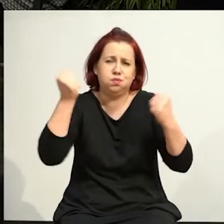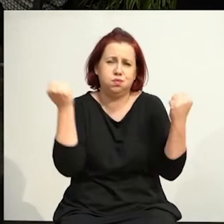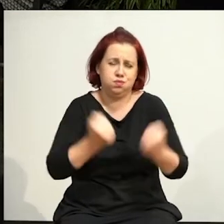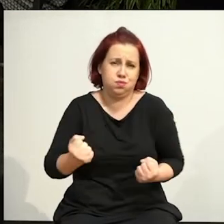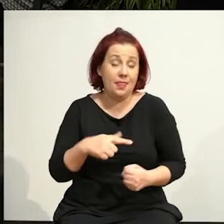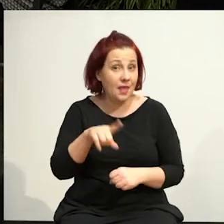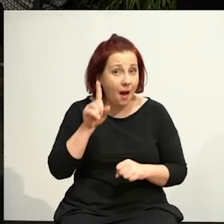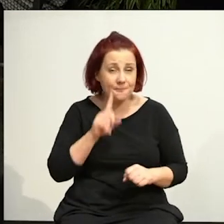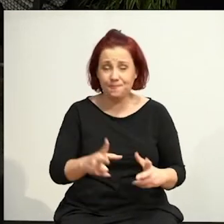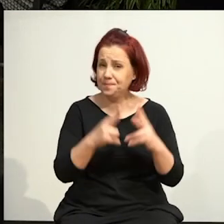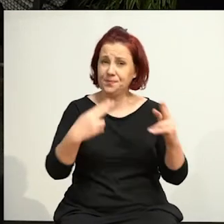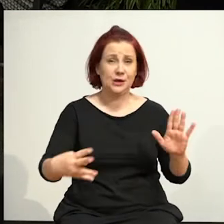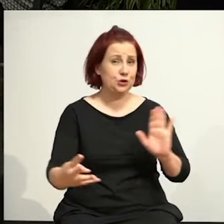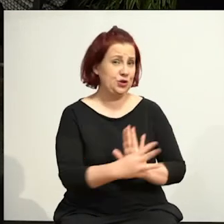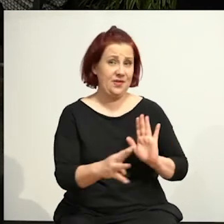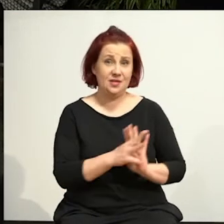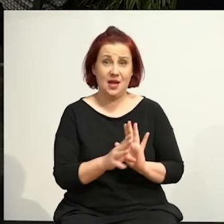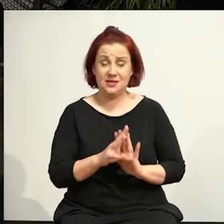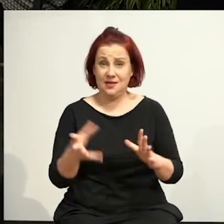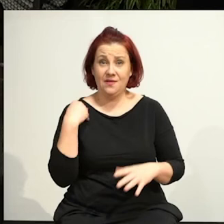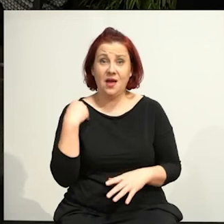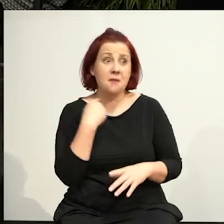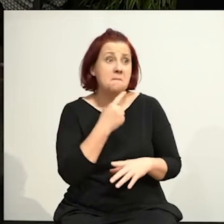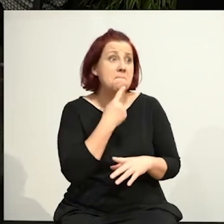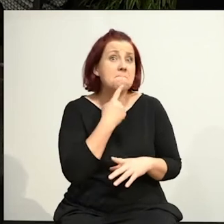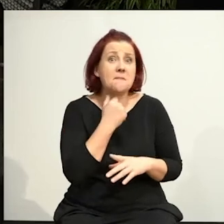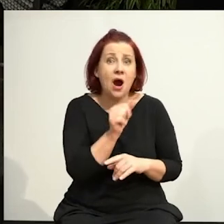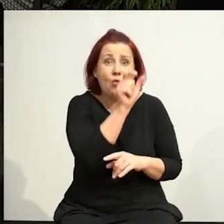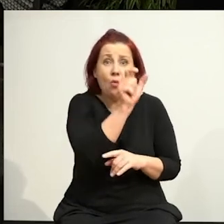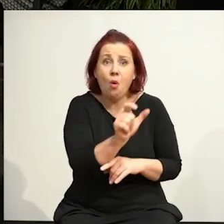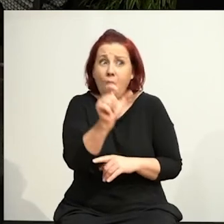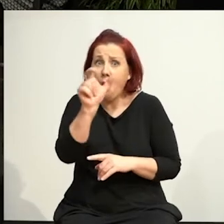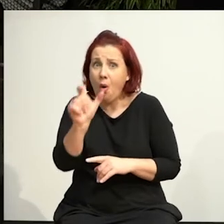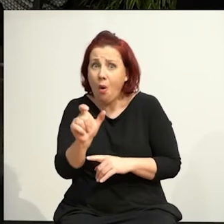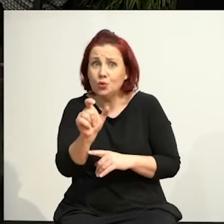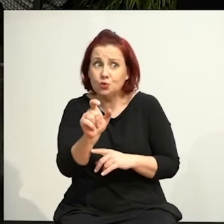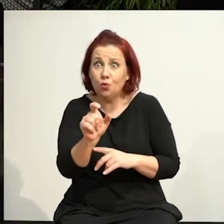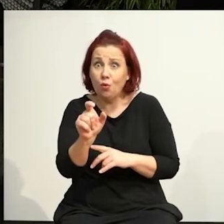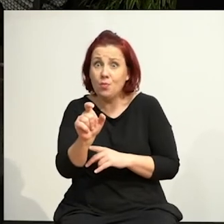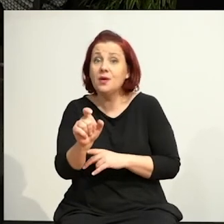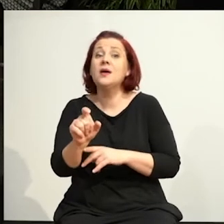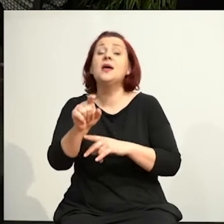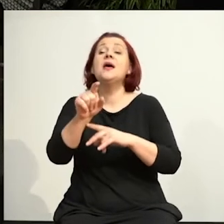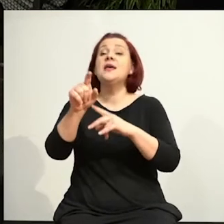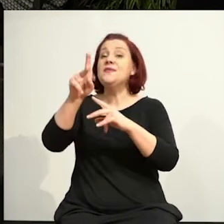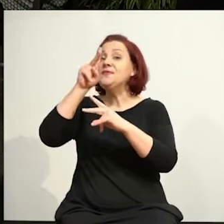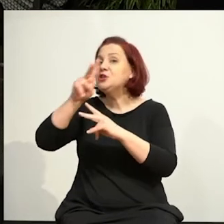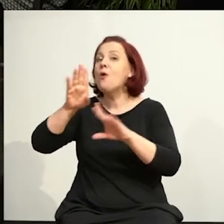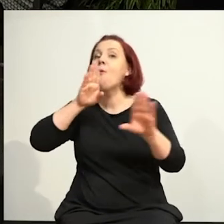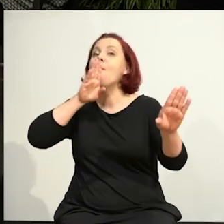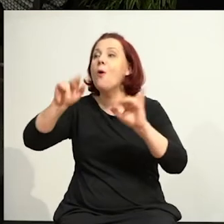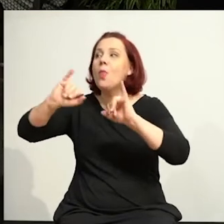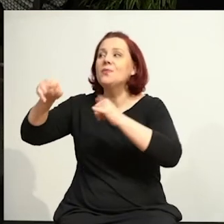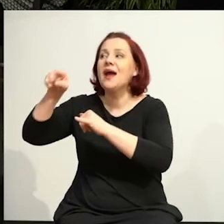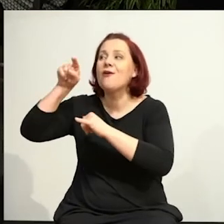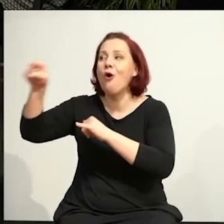w XIX wieku niewielu polskich myślicieli tak wyraźnie widziało problemy społeczne, tak wyraźnie mówiło